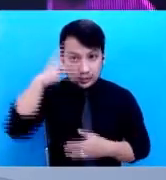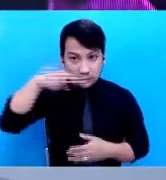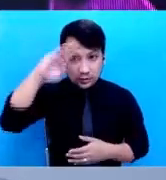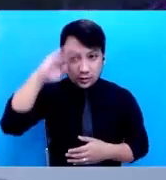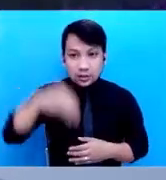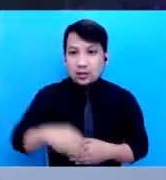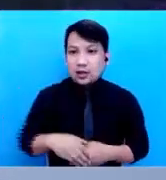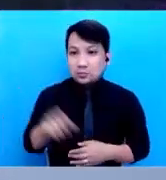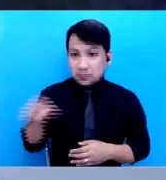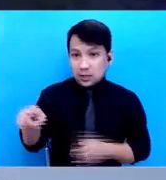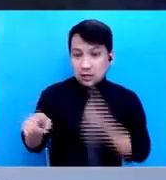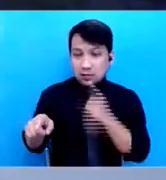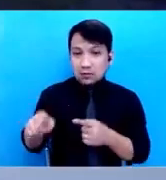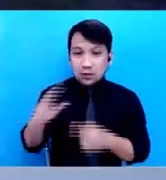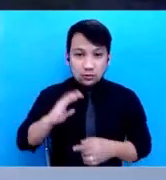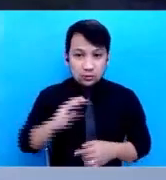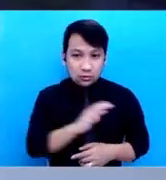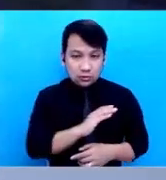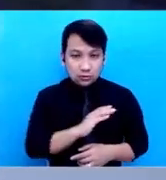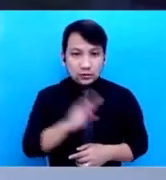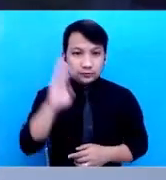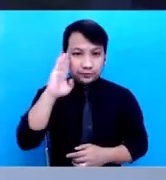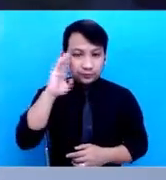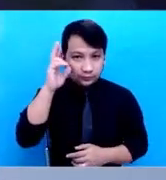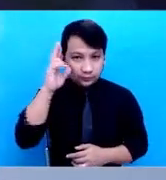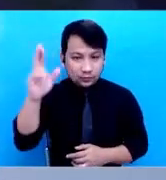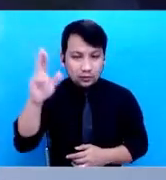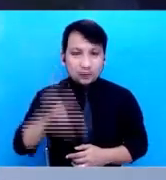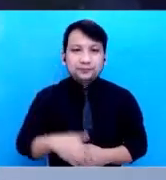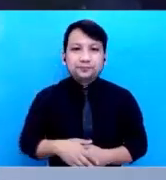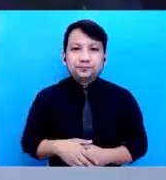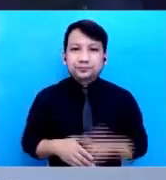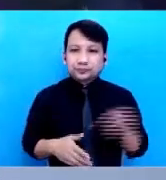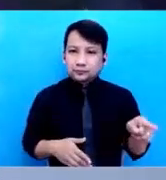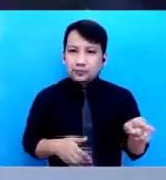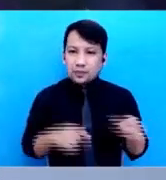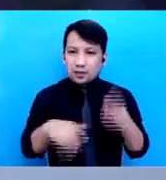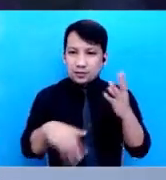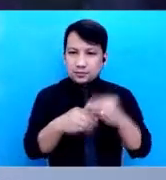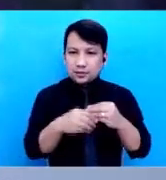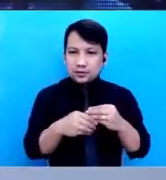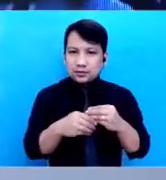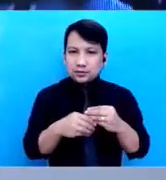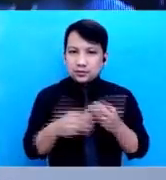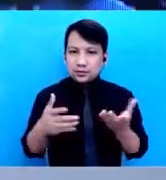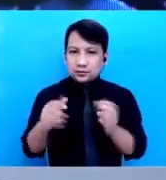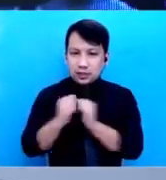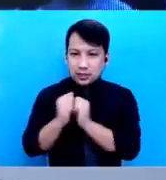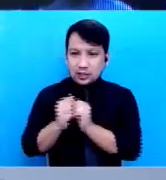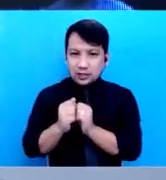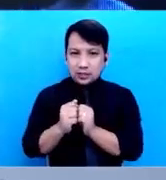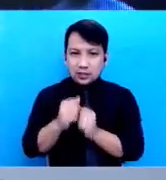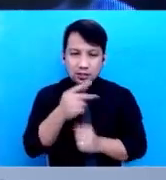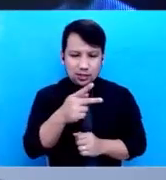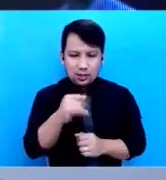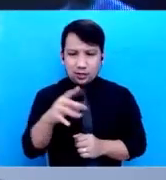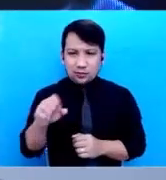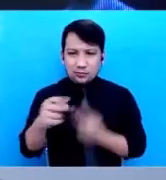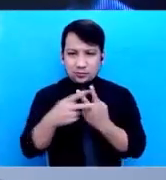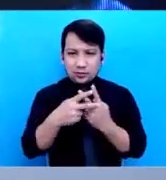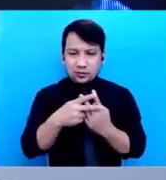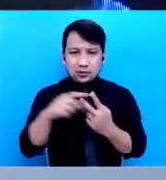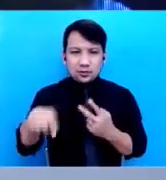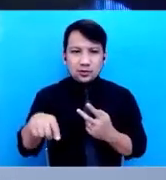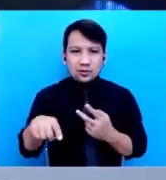Ayon yan kay Congressman Boying Remulla. Pinalaga naman yan ng mga kakampink na nagpa-trending ng hashtag na